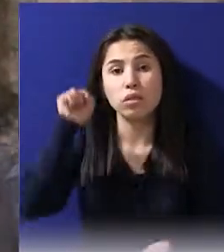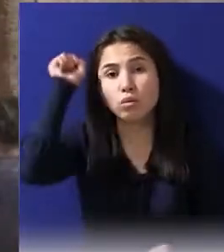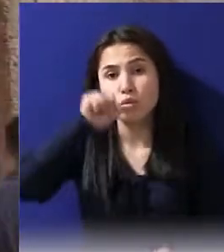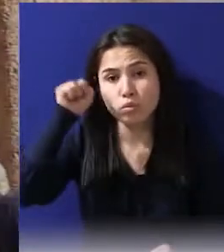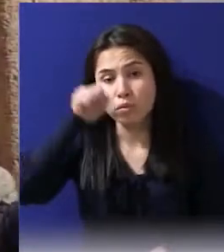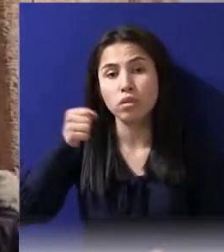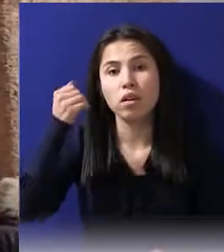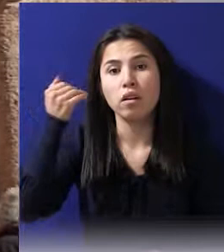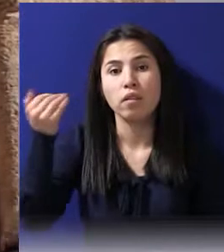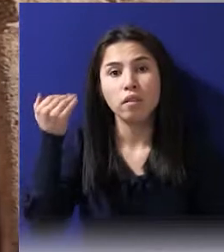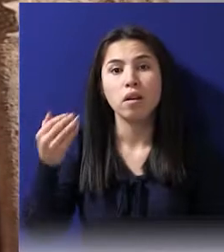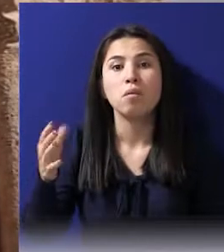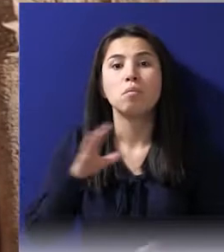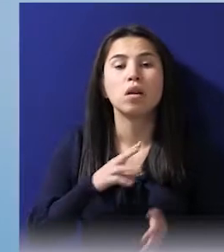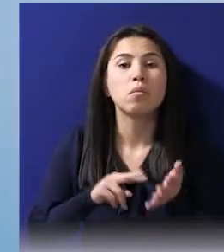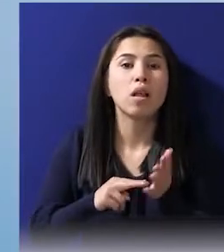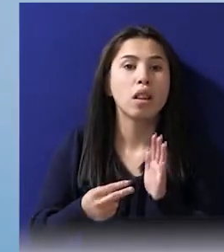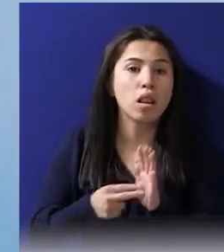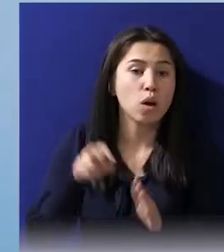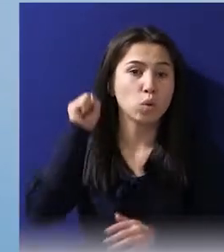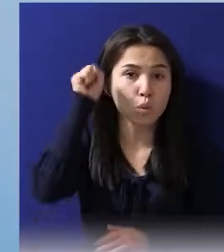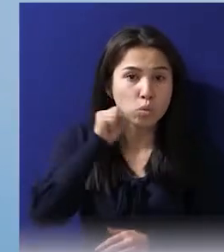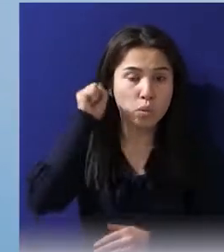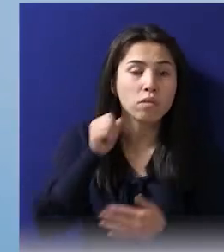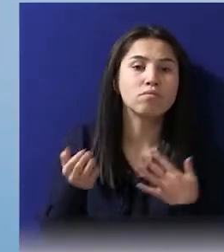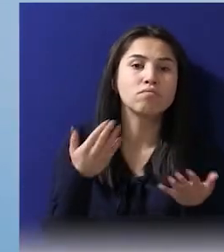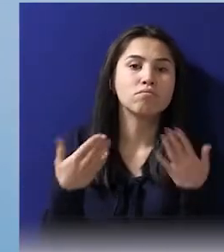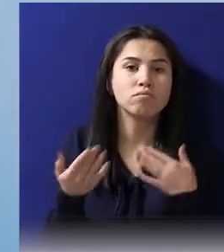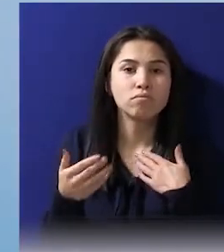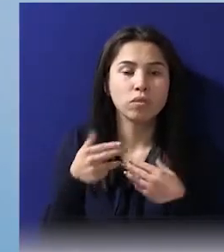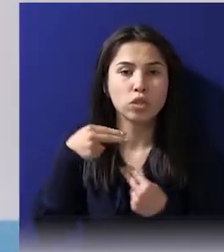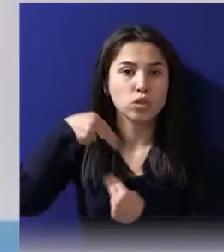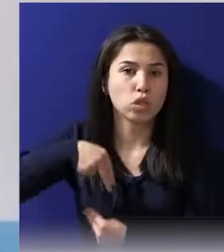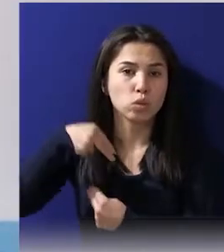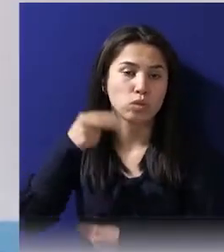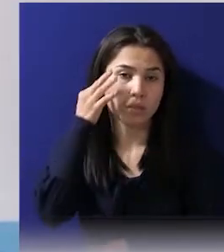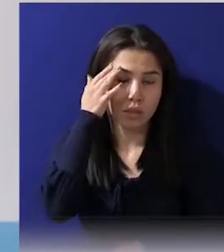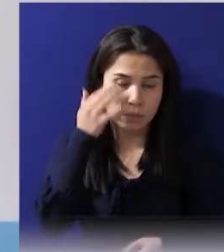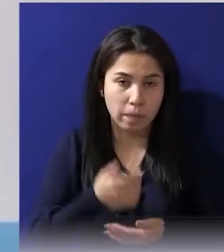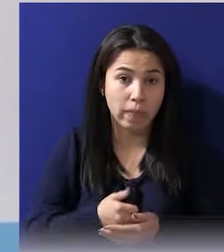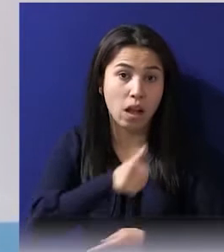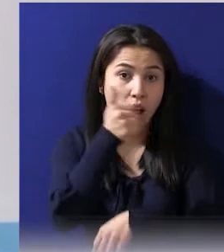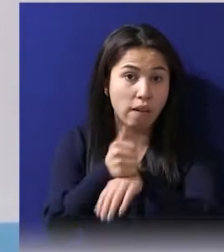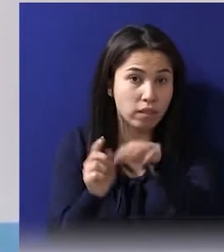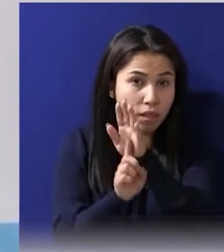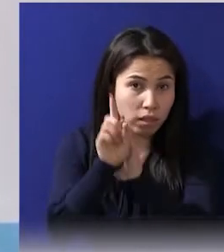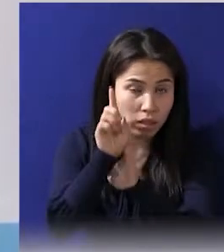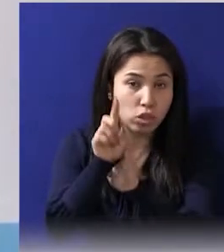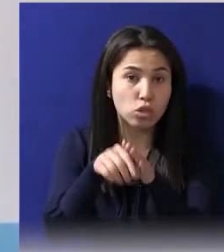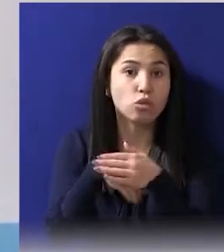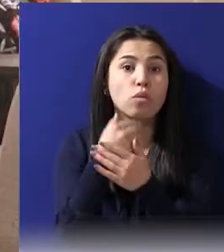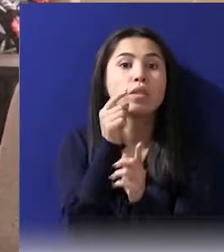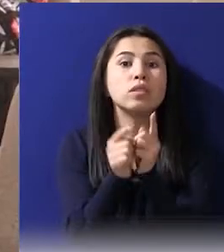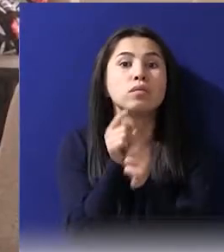түлей бастаған туризмге әсер етпей қоймады. Жомарт Қажы болса, қанша қиындық туғанымен, індет ішкі туризмді дамытуға мүмкіндік